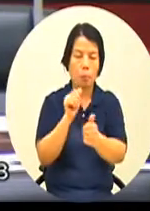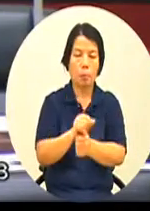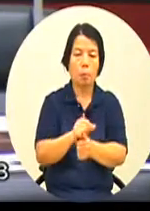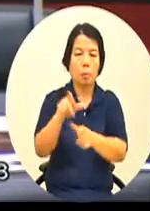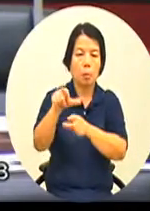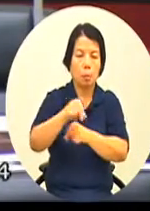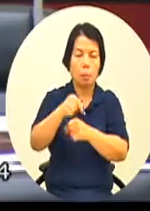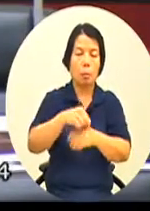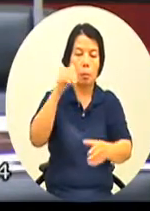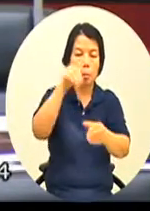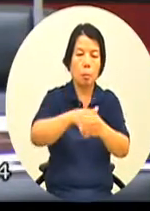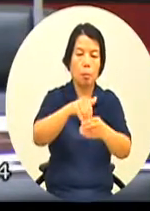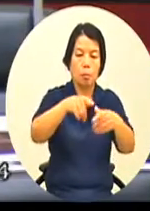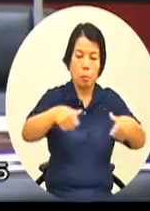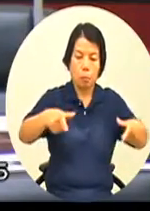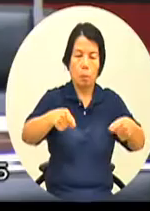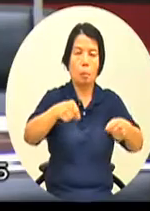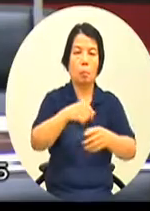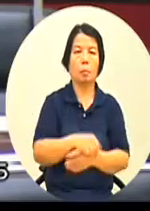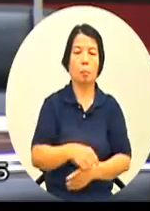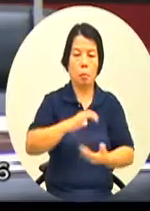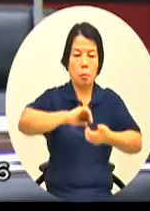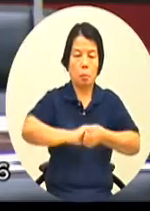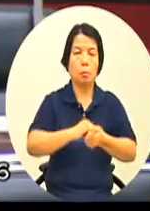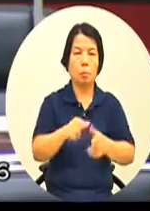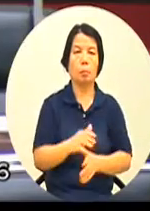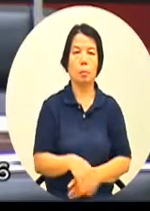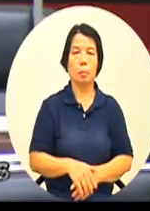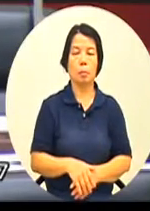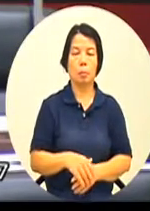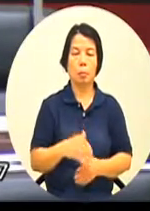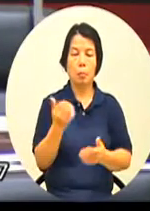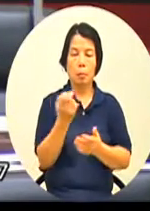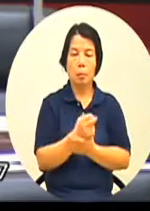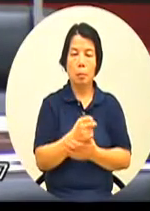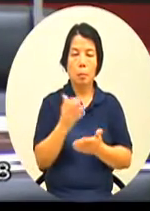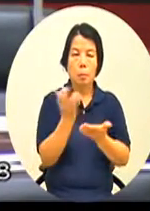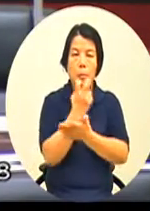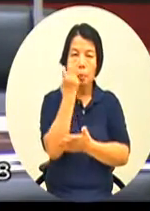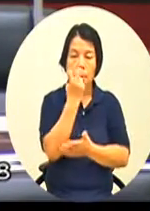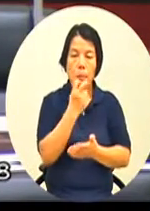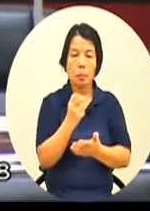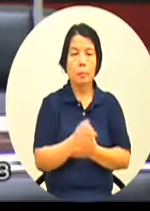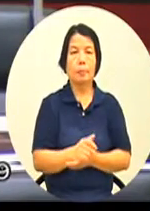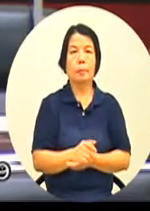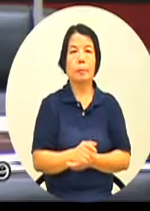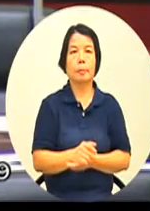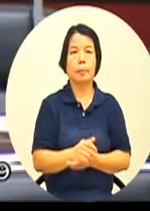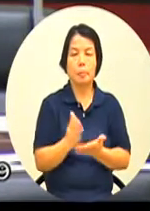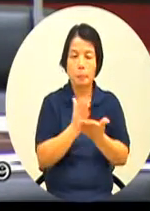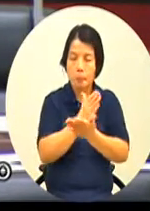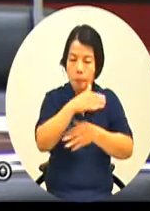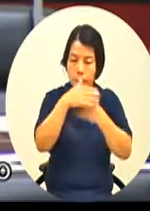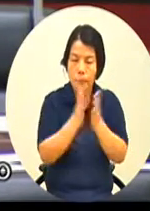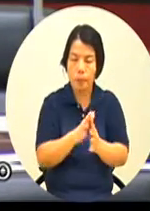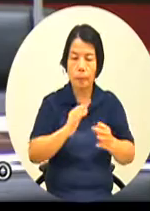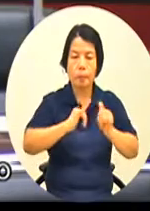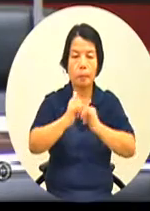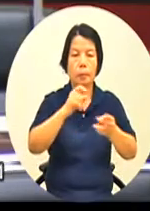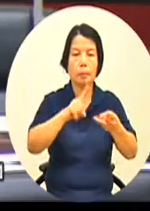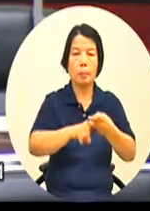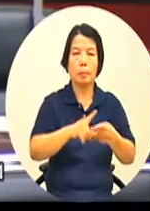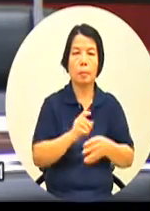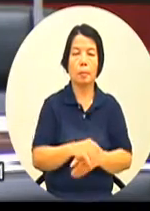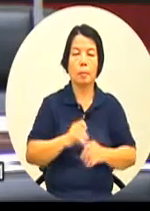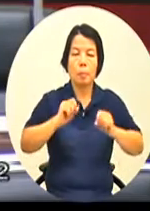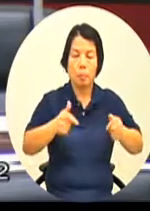那今天质询的重点是在讲审议式民主。审议式民主呢，就是什么呢？就是